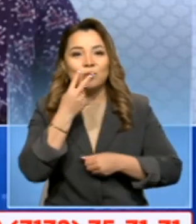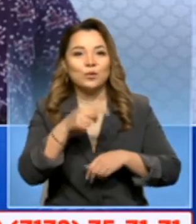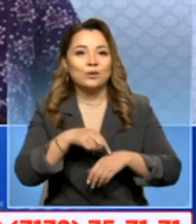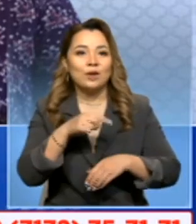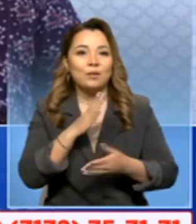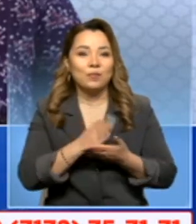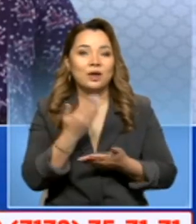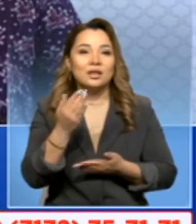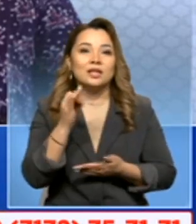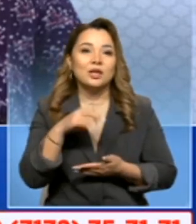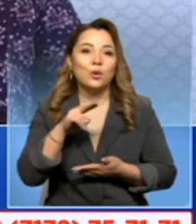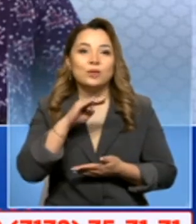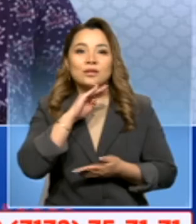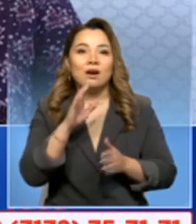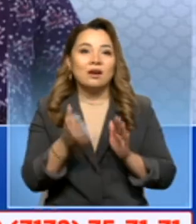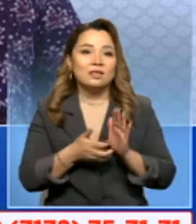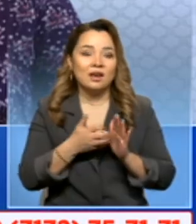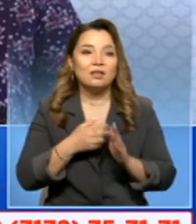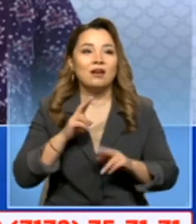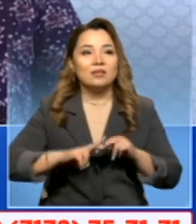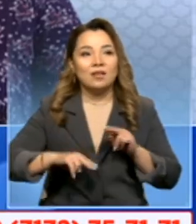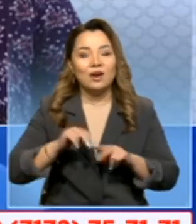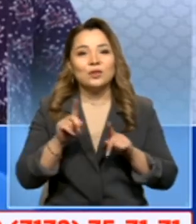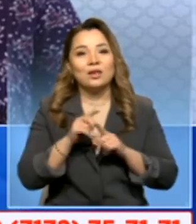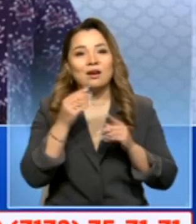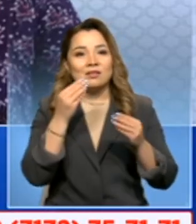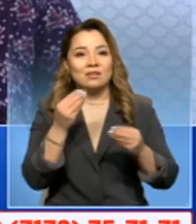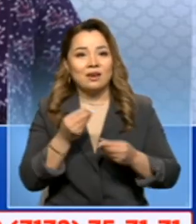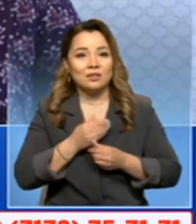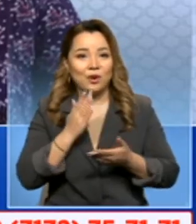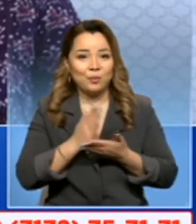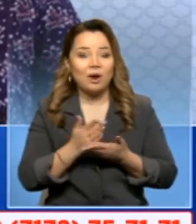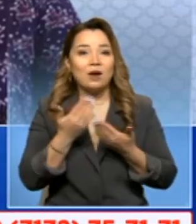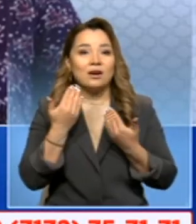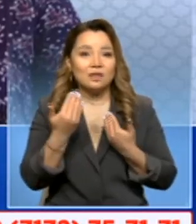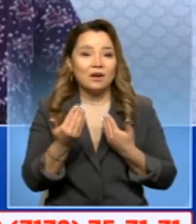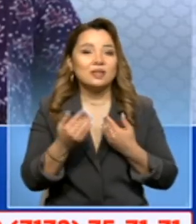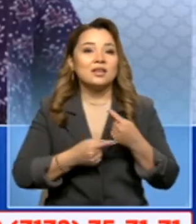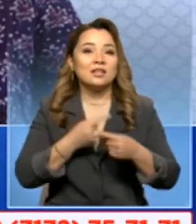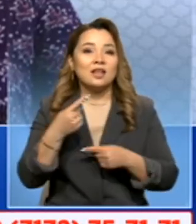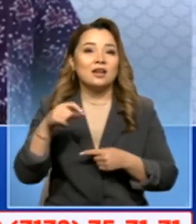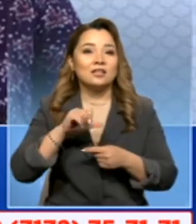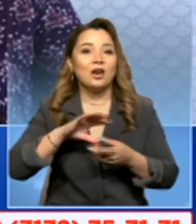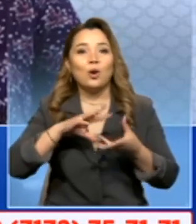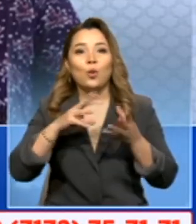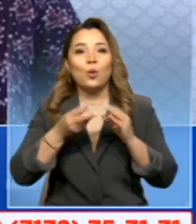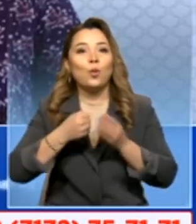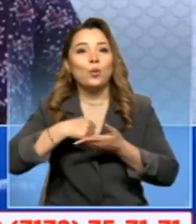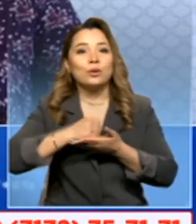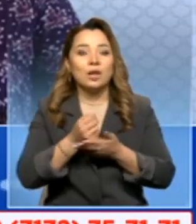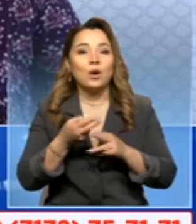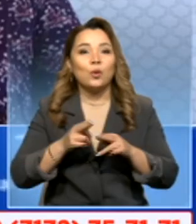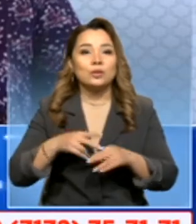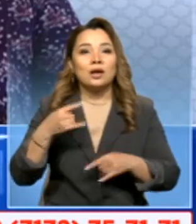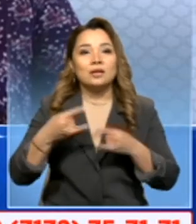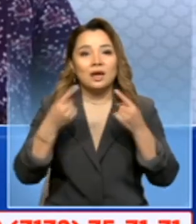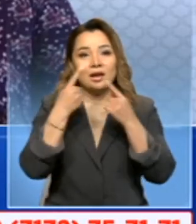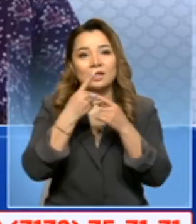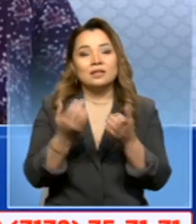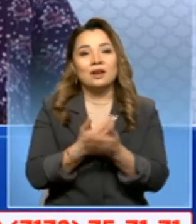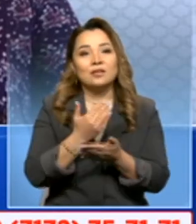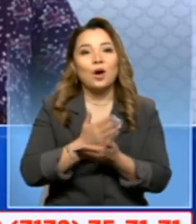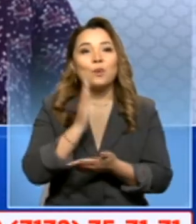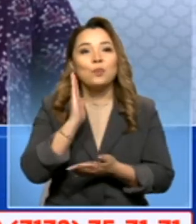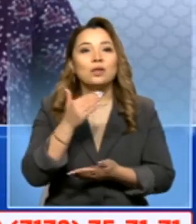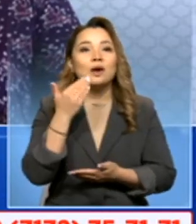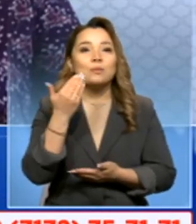тұрмыз. Йод жетіспеушілігі біздің көңілгейімізге де әсер еткен. Гүлжанат, келесі аптада біз қорытындыны осы студияда жариялайтын боламыз.